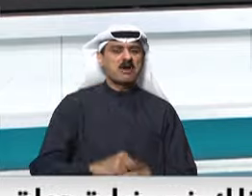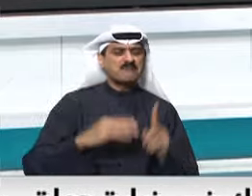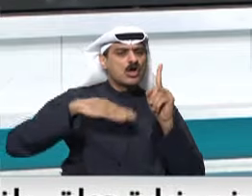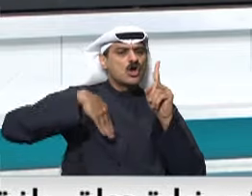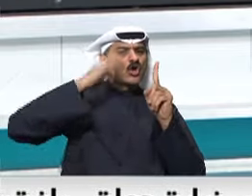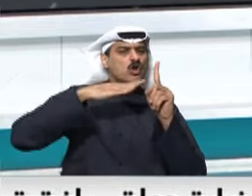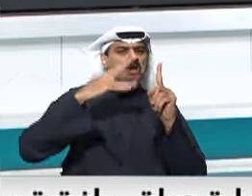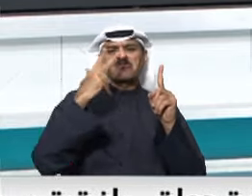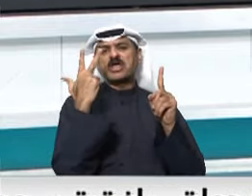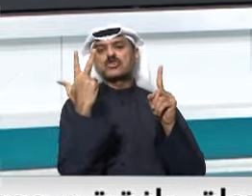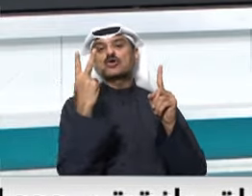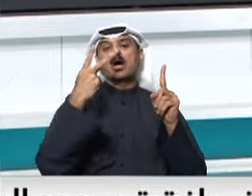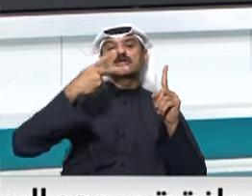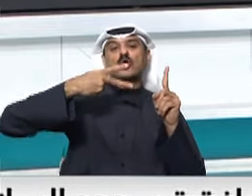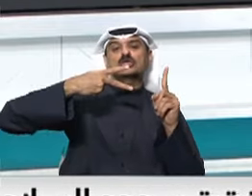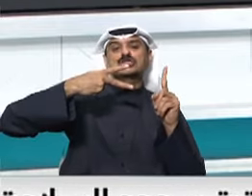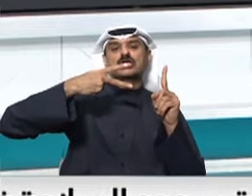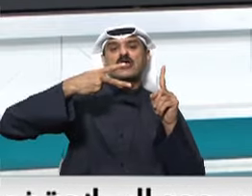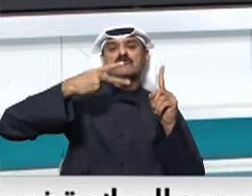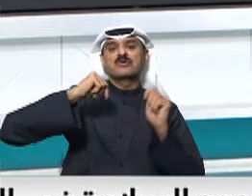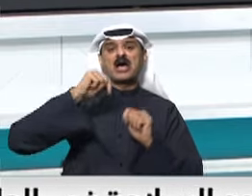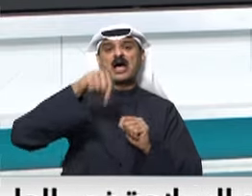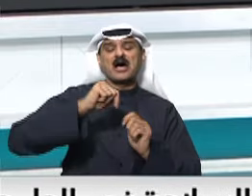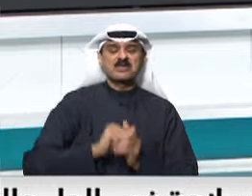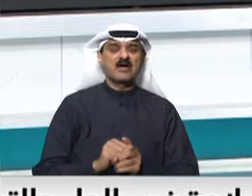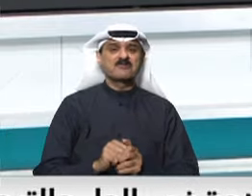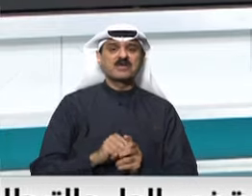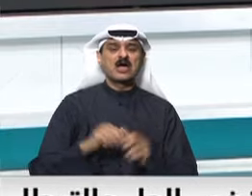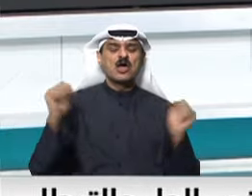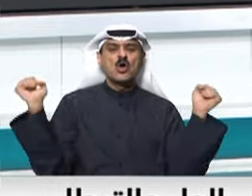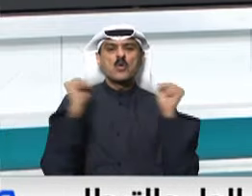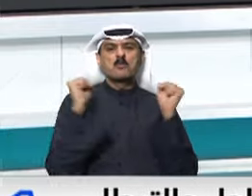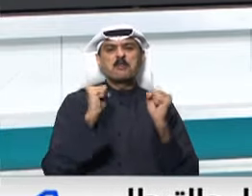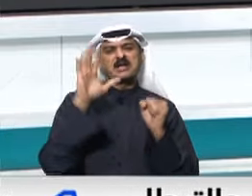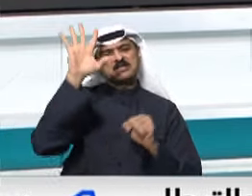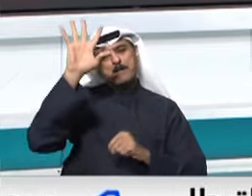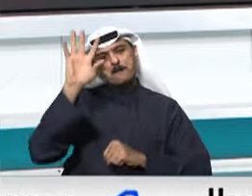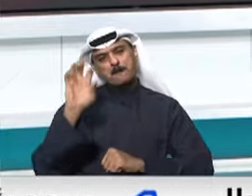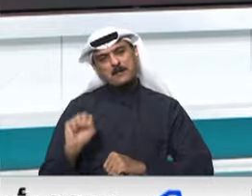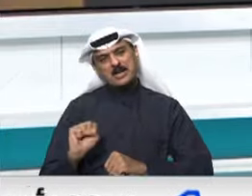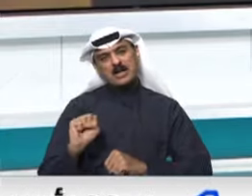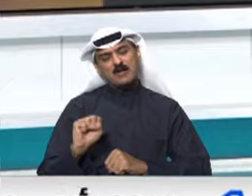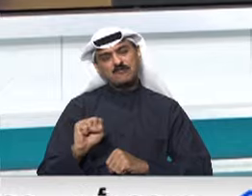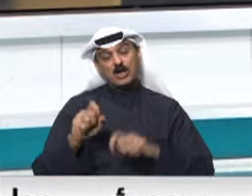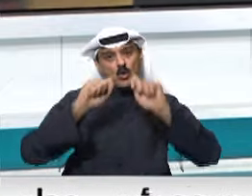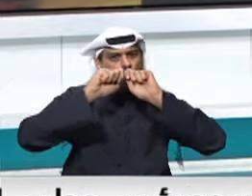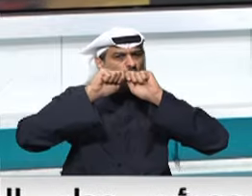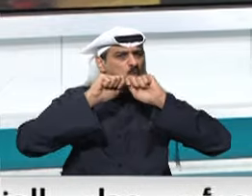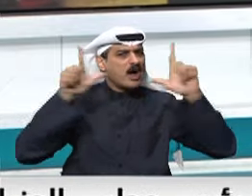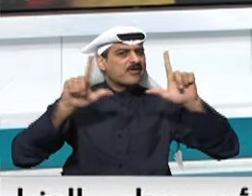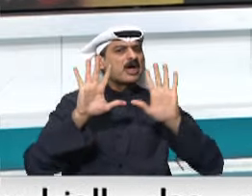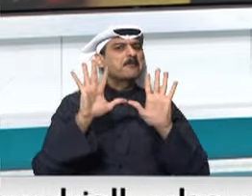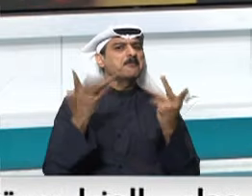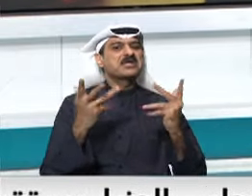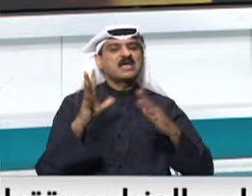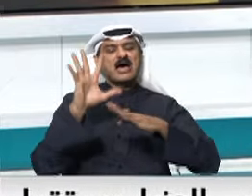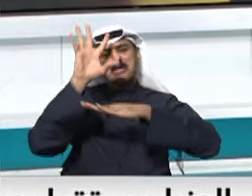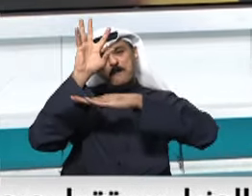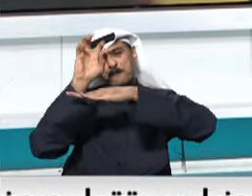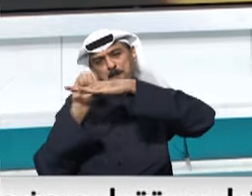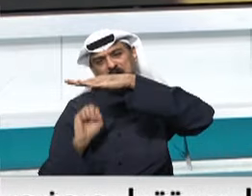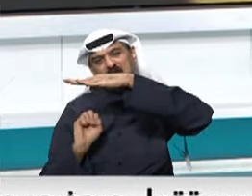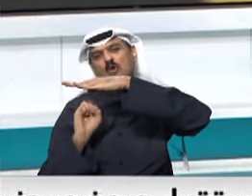احيانا لى 28 درجه مئويه والاحساس يكون اعلى من ذلك بروده نسبيه خلال المساء بروده ملحوظه فقط في الفترات المتاخره من الليل